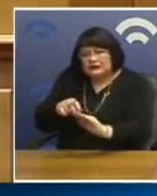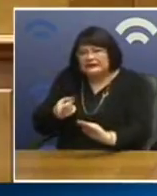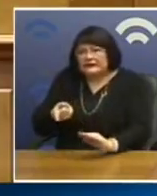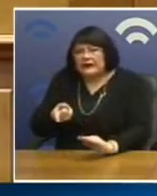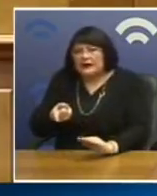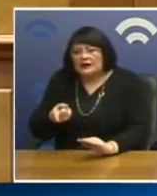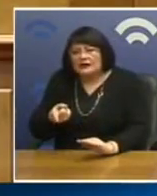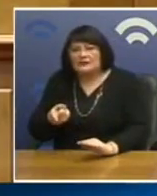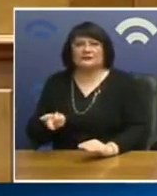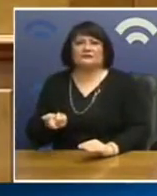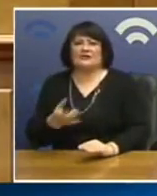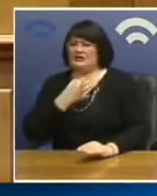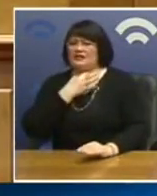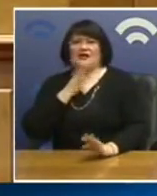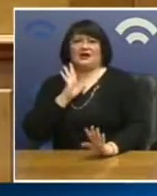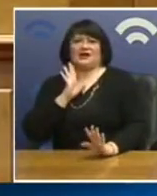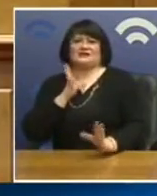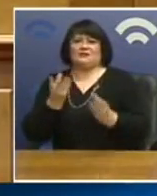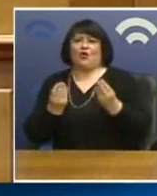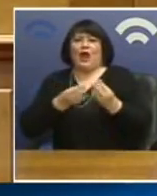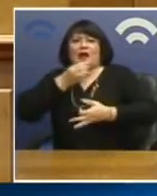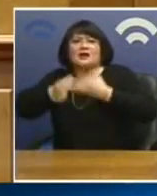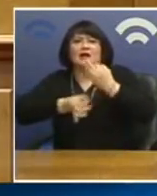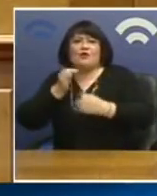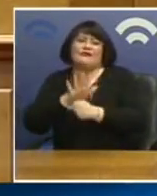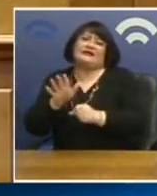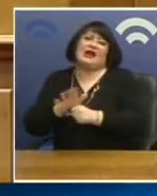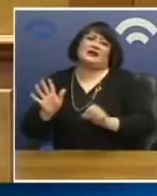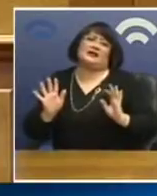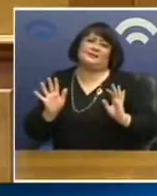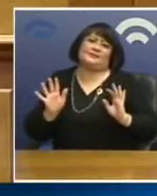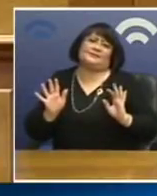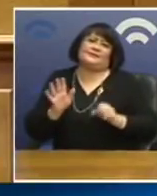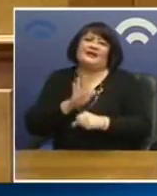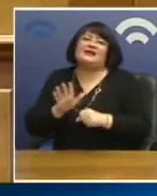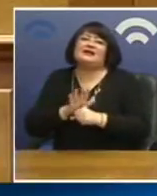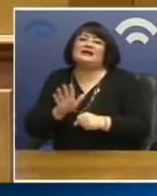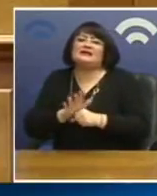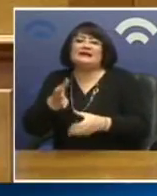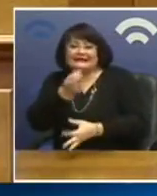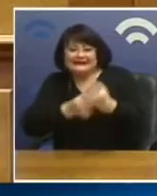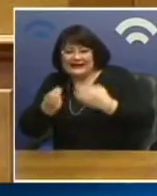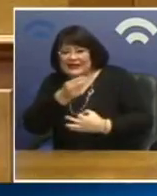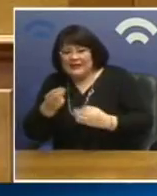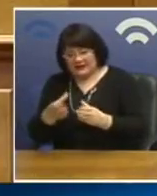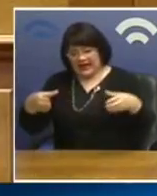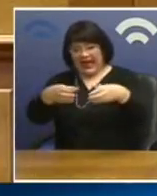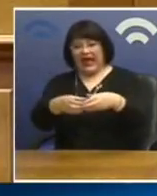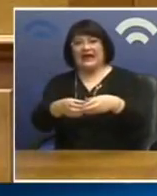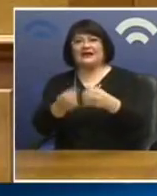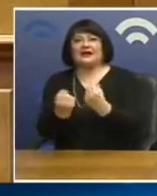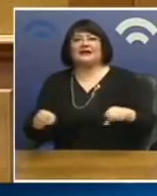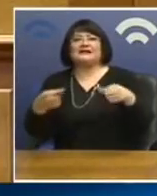νομίζω δεν θα χρειαζόταν να πει κανείς πολλά. Αρκούν τα όσα είπε η αρχή για το ξέπλυμα στο πλαίσιο της